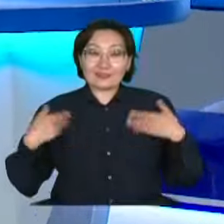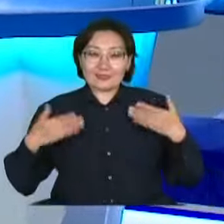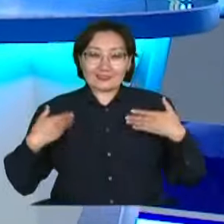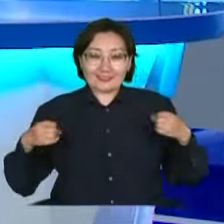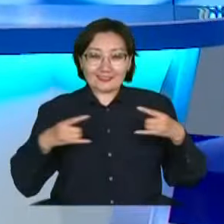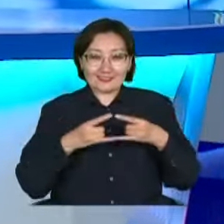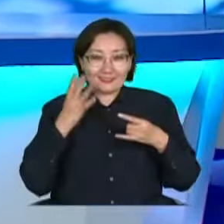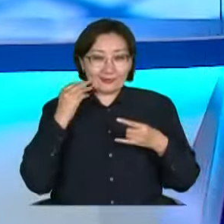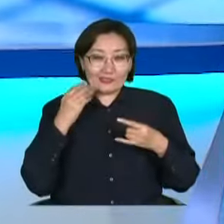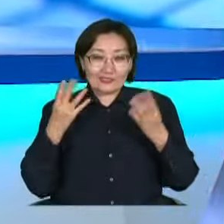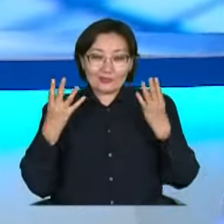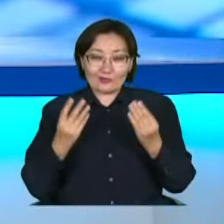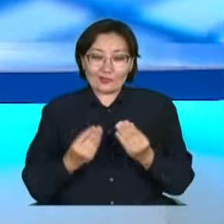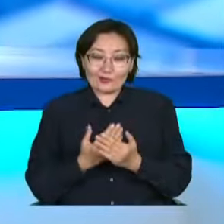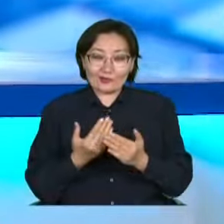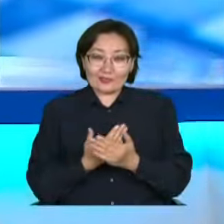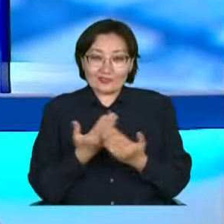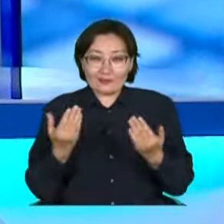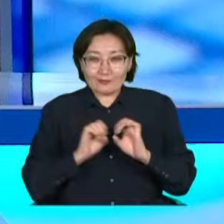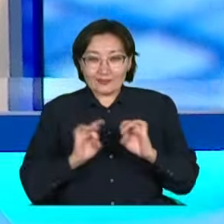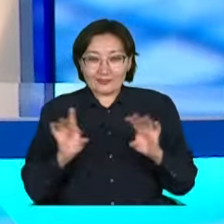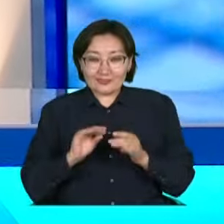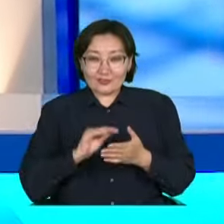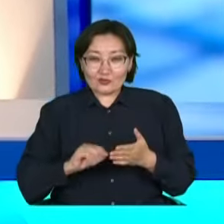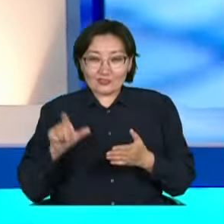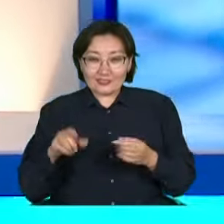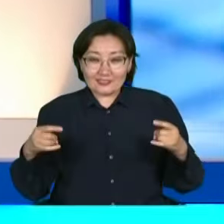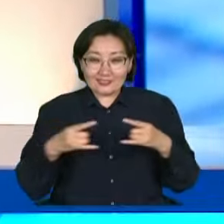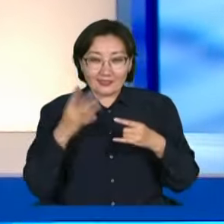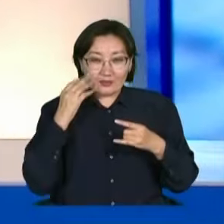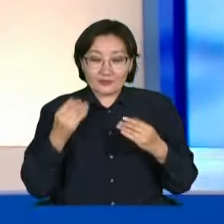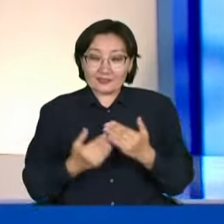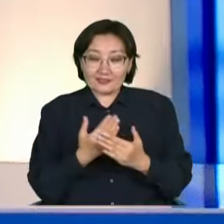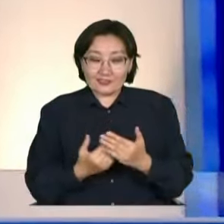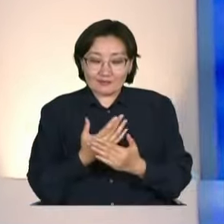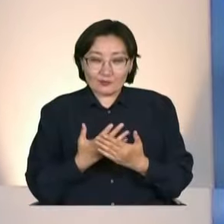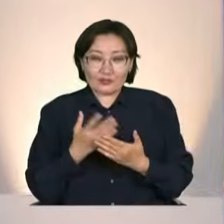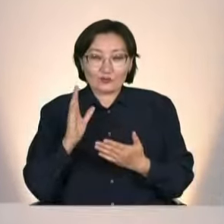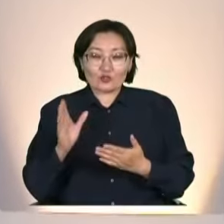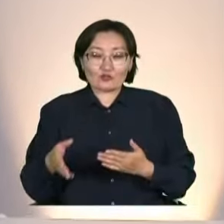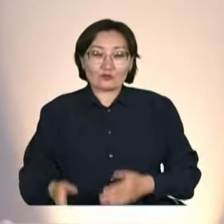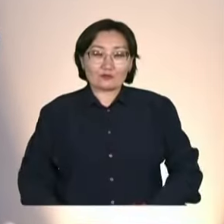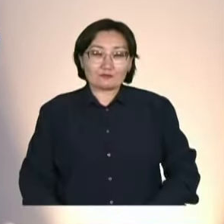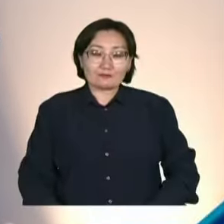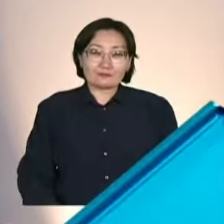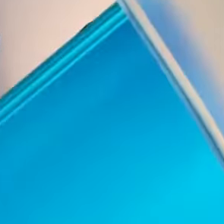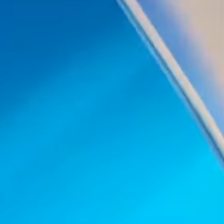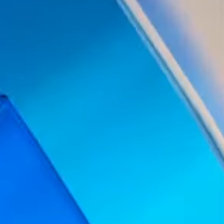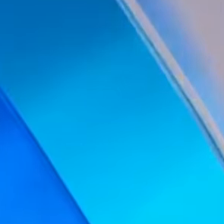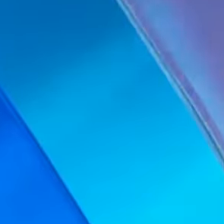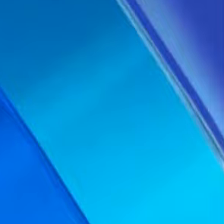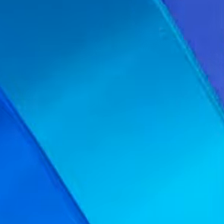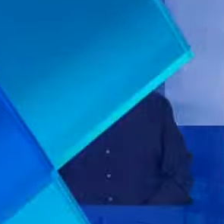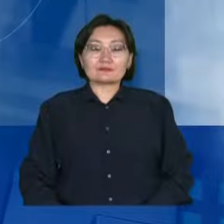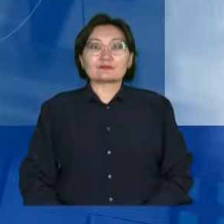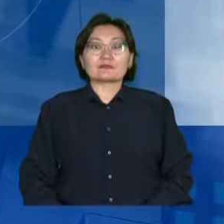Здравствуйте, в эфире дневной выпуск новостей на телеканале «Алматы», в студии Диас Махамбетов. И в начале коротко о главном к этому часу.